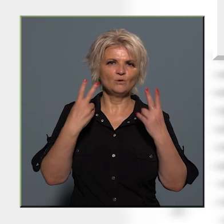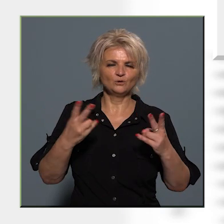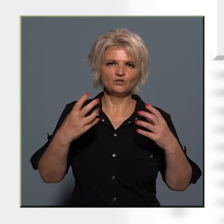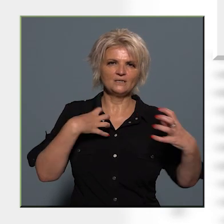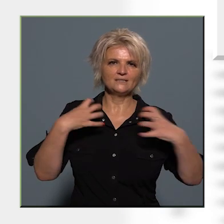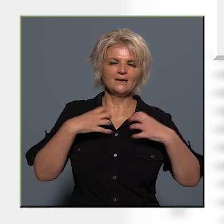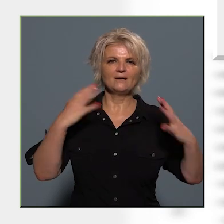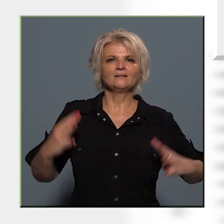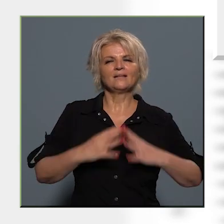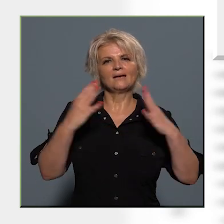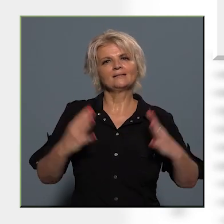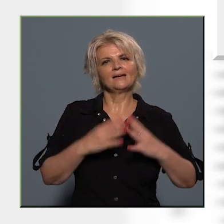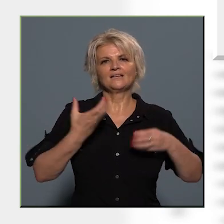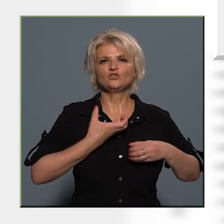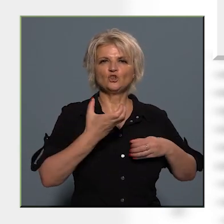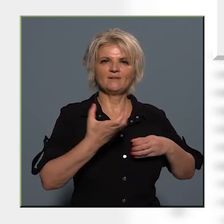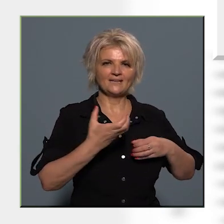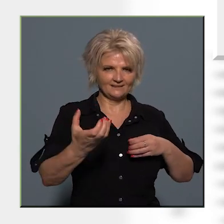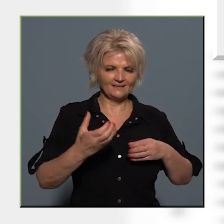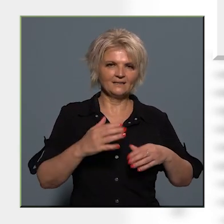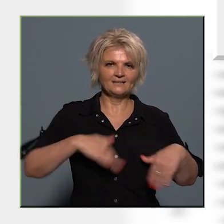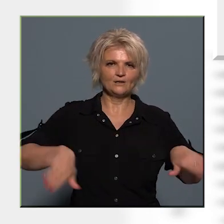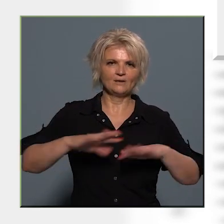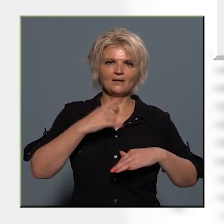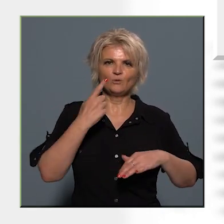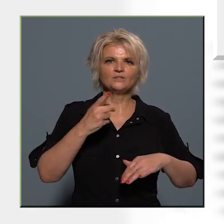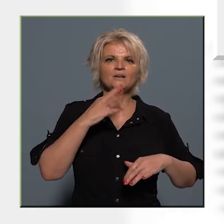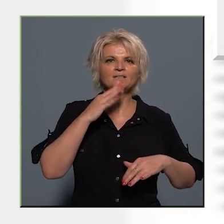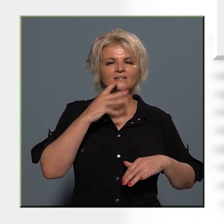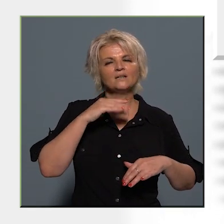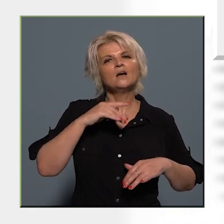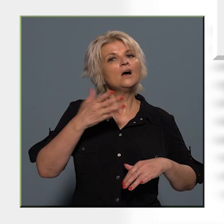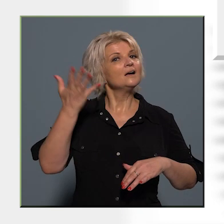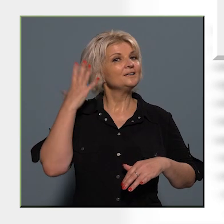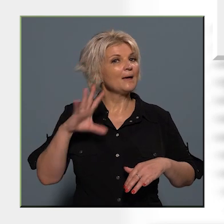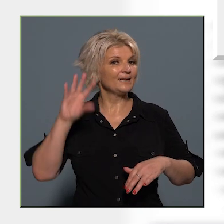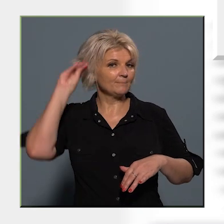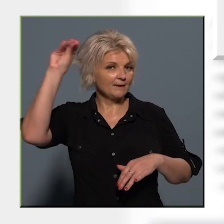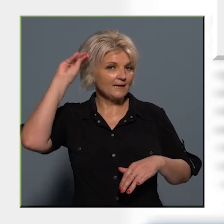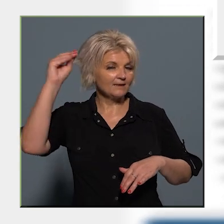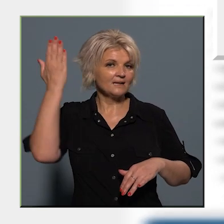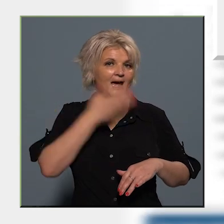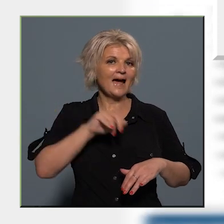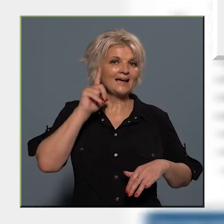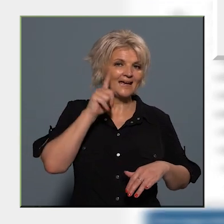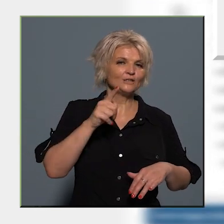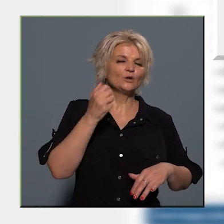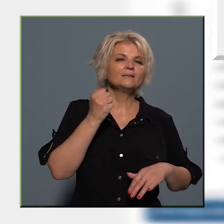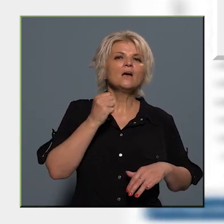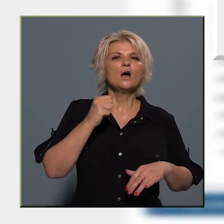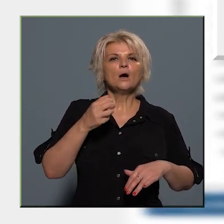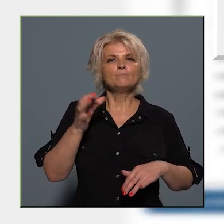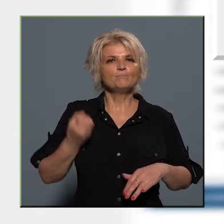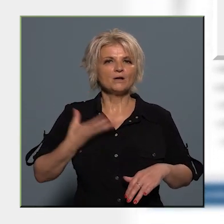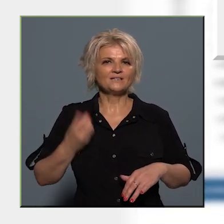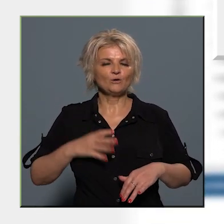tervezett tengeri és tengeri csővezetékek terén, jelentette a Rystad Energy. A nemrégiben bejelentett H2 MET Barcelona-Marseille